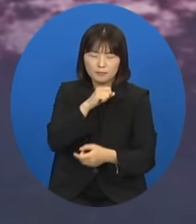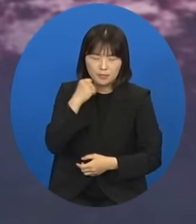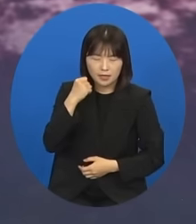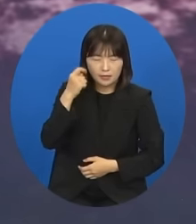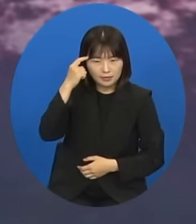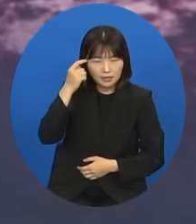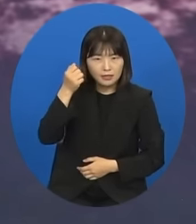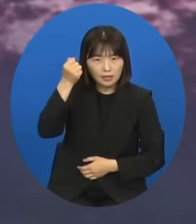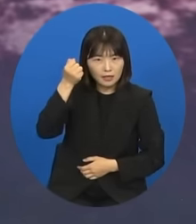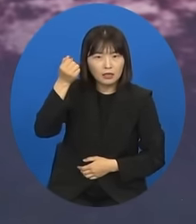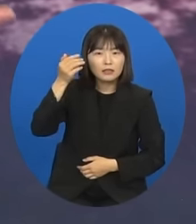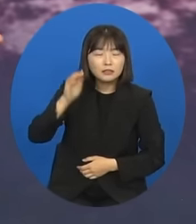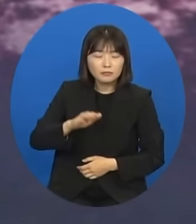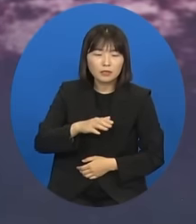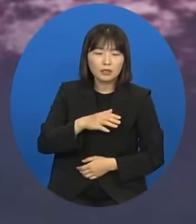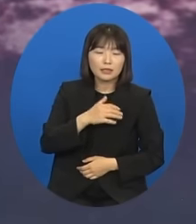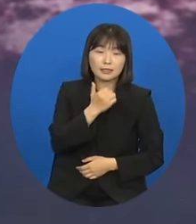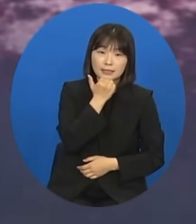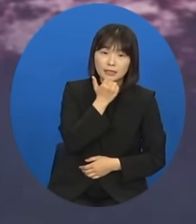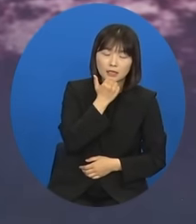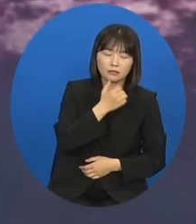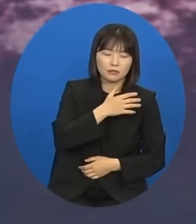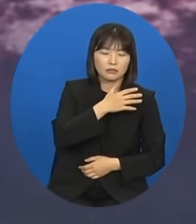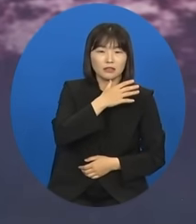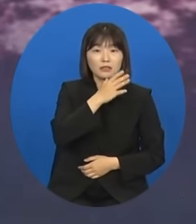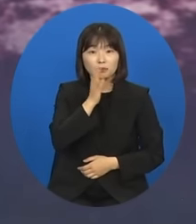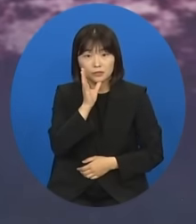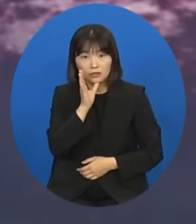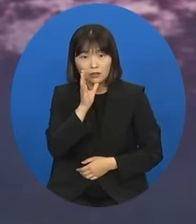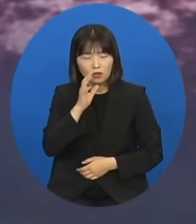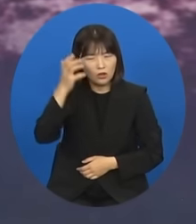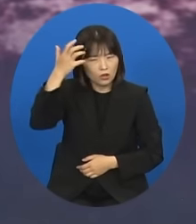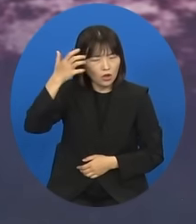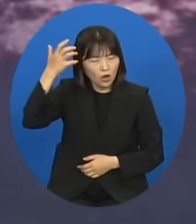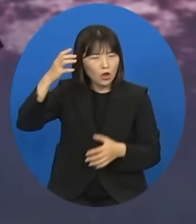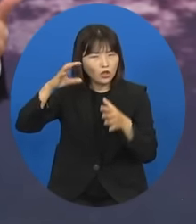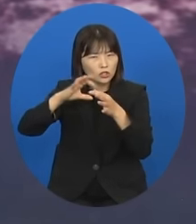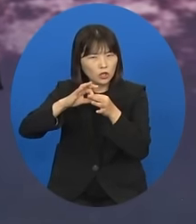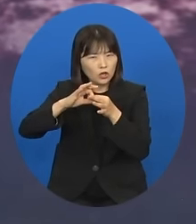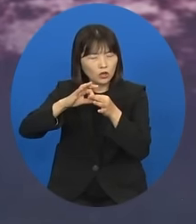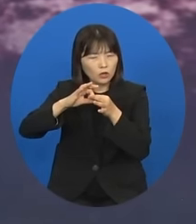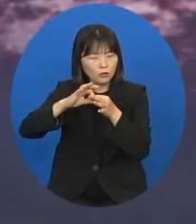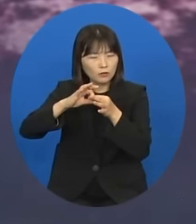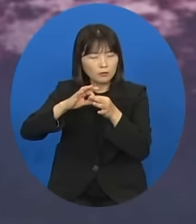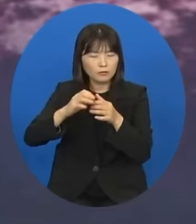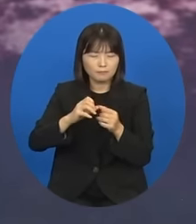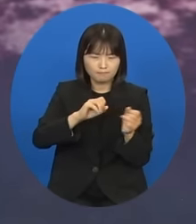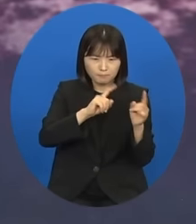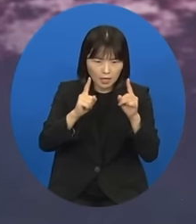이삭의이 나이가 들면서 영적으로 좀 더 민감해 지기보이즈